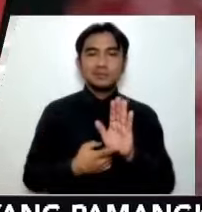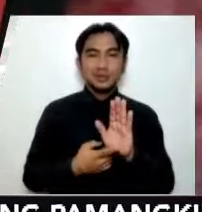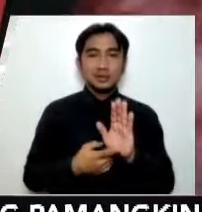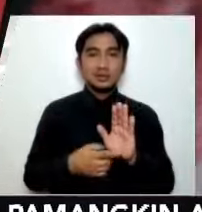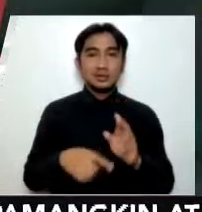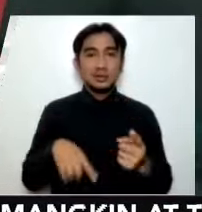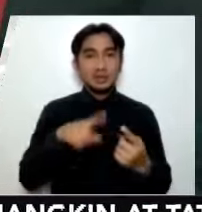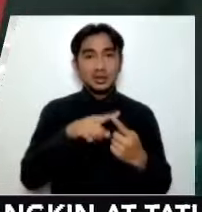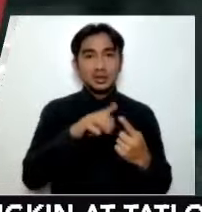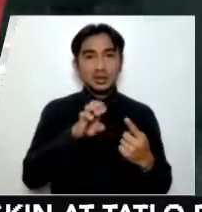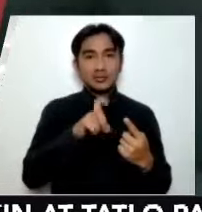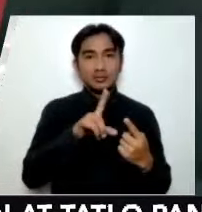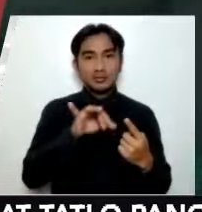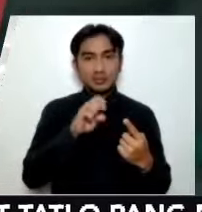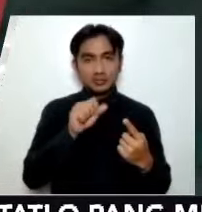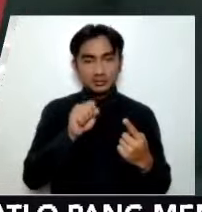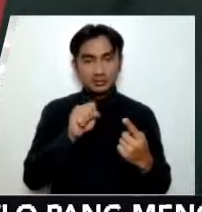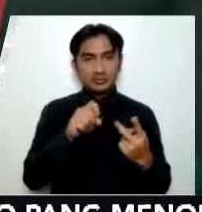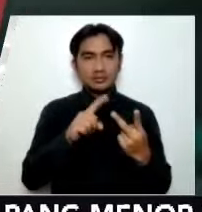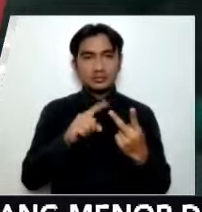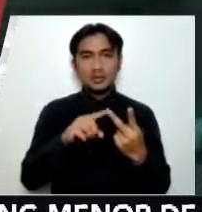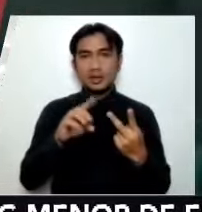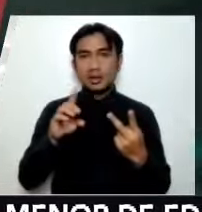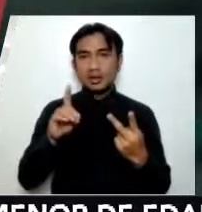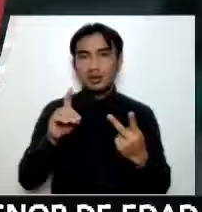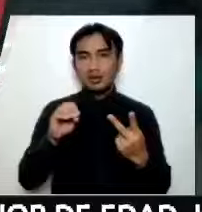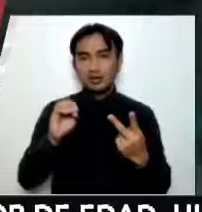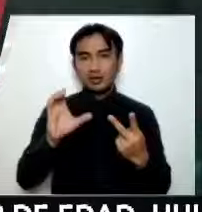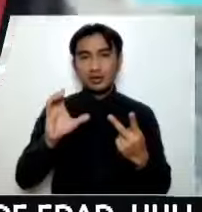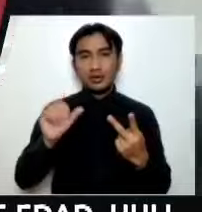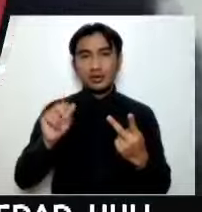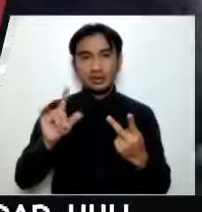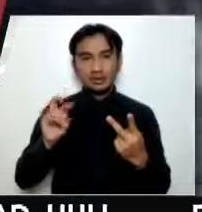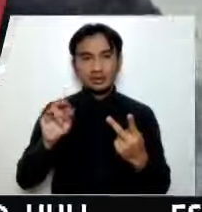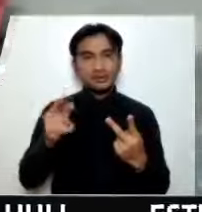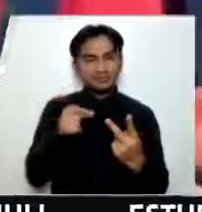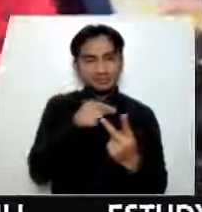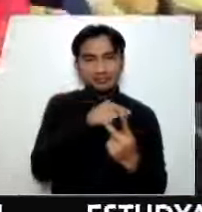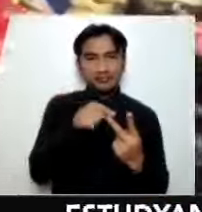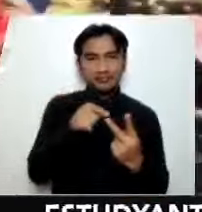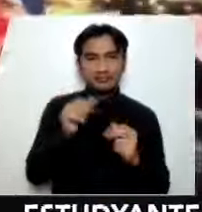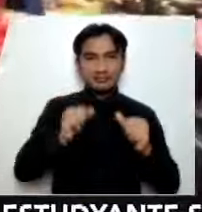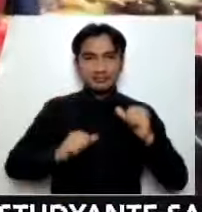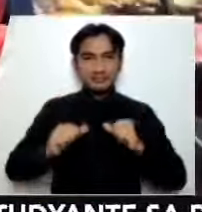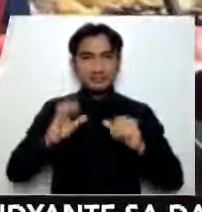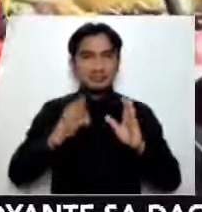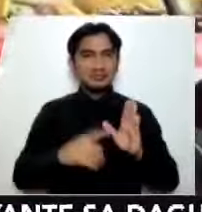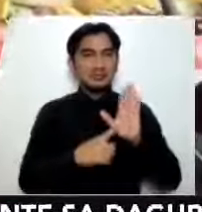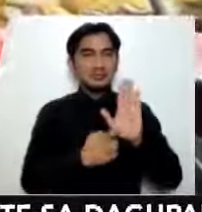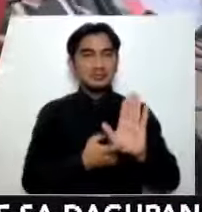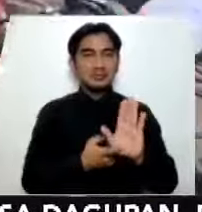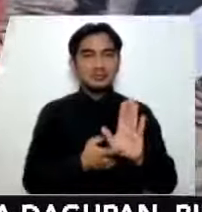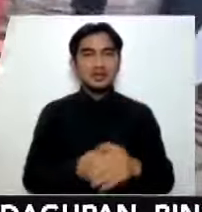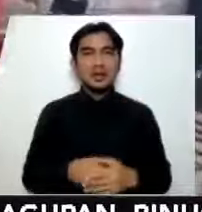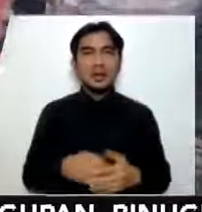ng black Rider at doc Analyn Santos ng Abot kamay na pangarap ang